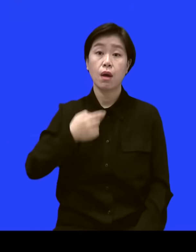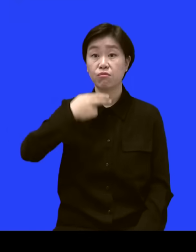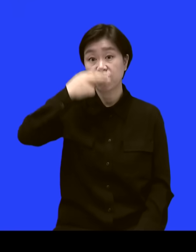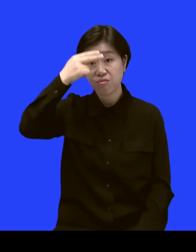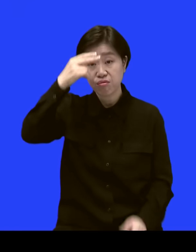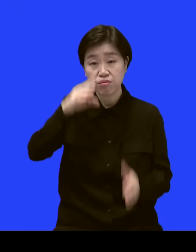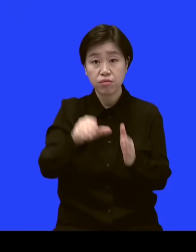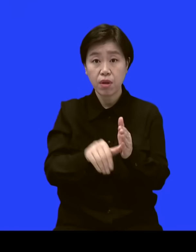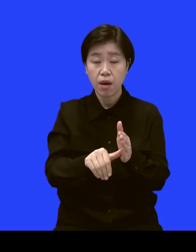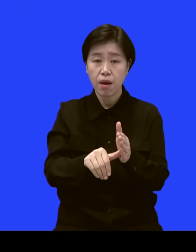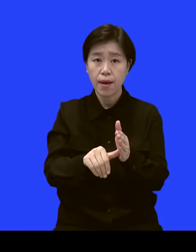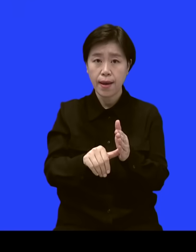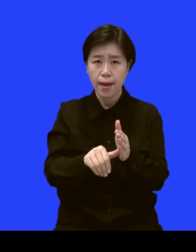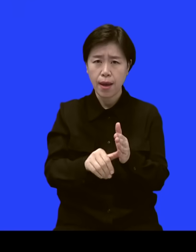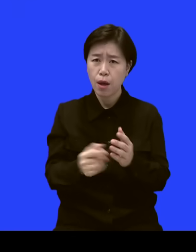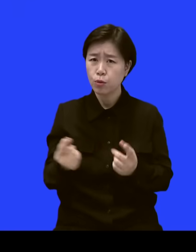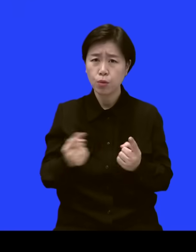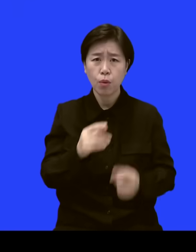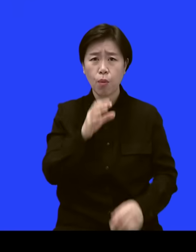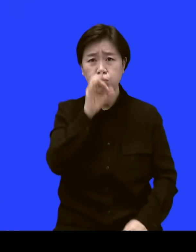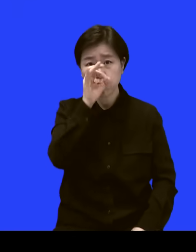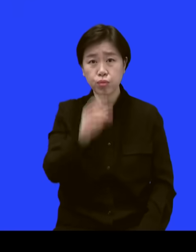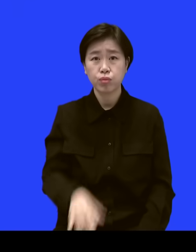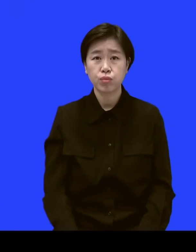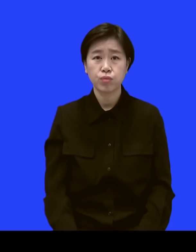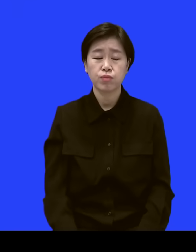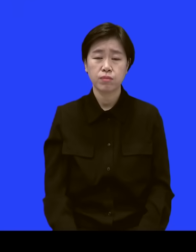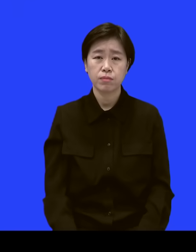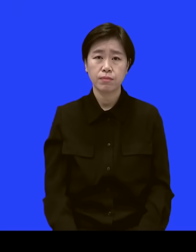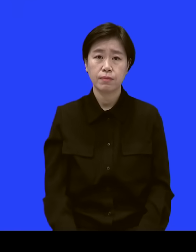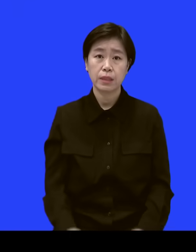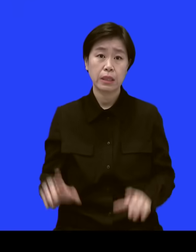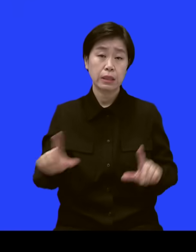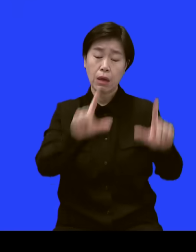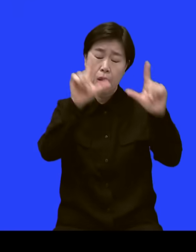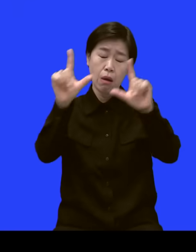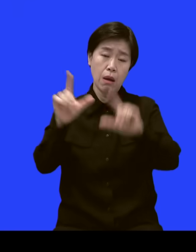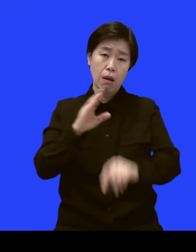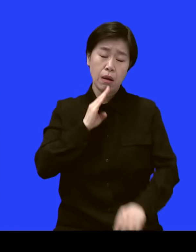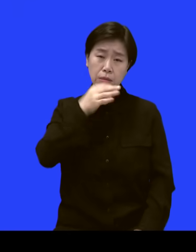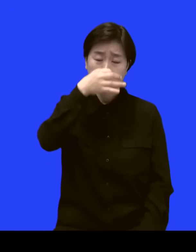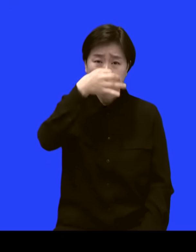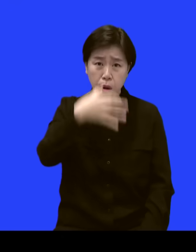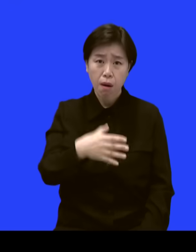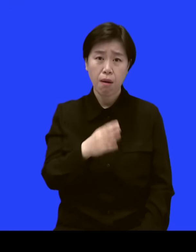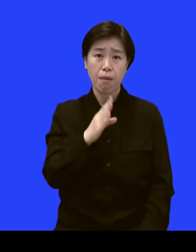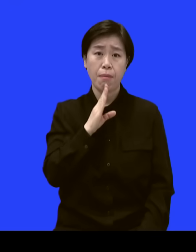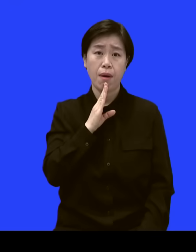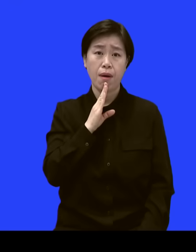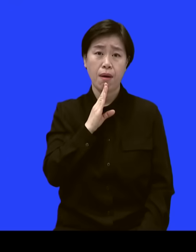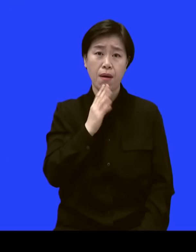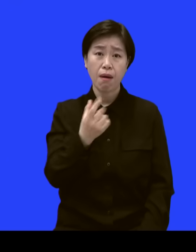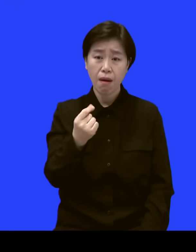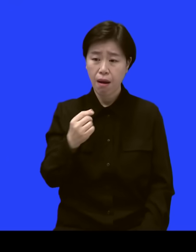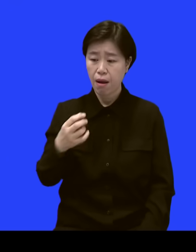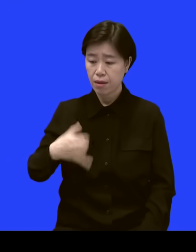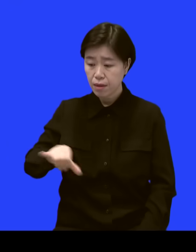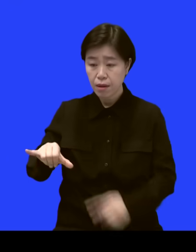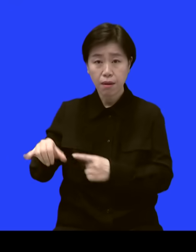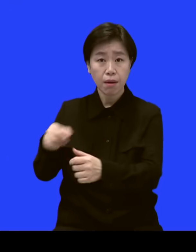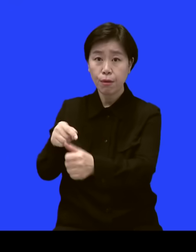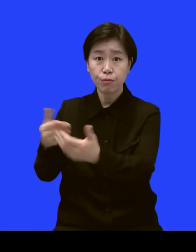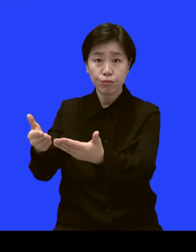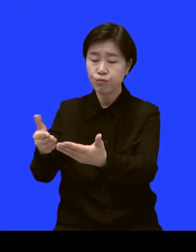되잖아요. 그치. 생활이 엉망이었겠네요. 뭐 지금 말씀하신 엉망 정도가 아니죠. 공부를 봐줄 정도가 아니라 뭐 그렇죠. 일상생활이